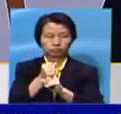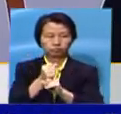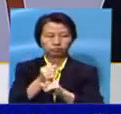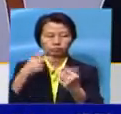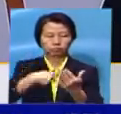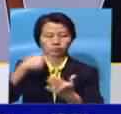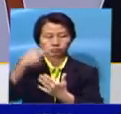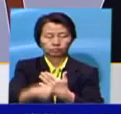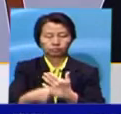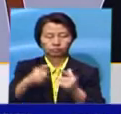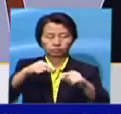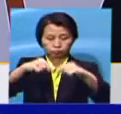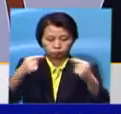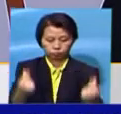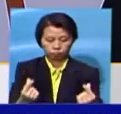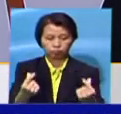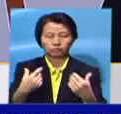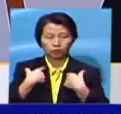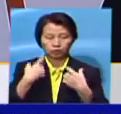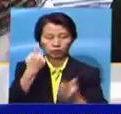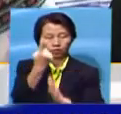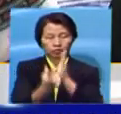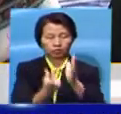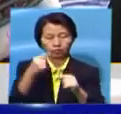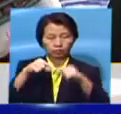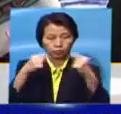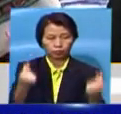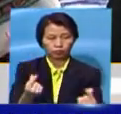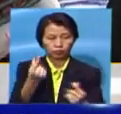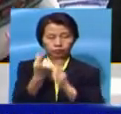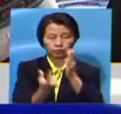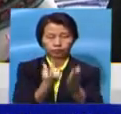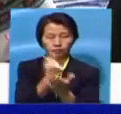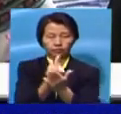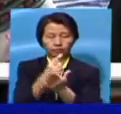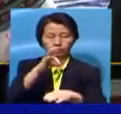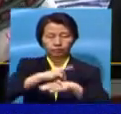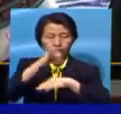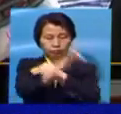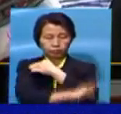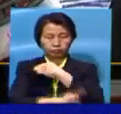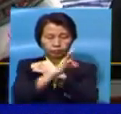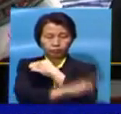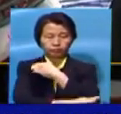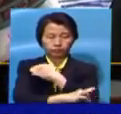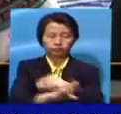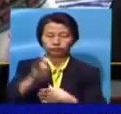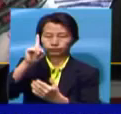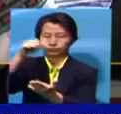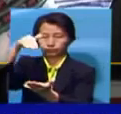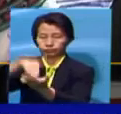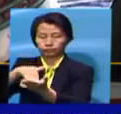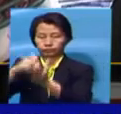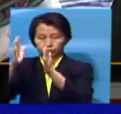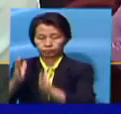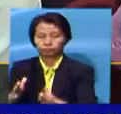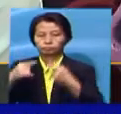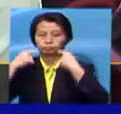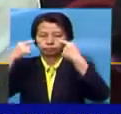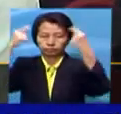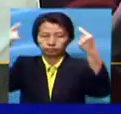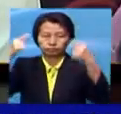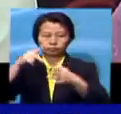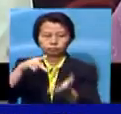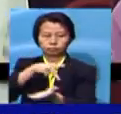program Quran a turut diadakan serentak di semua masjid di negeri sembilan lebih 1000 peserta menjayakan program sama di